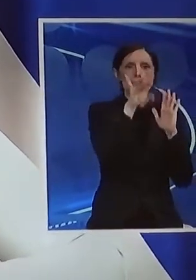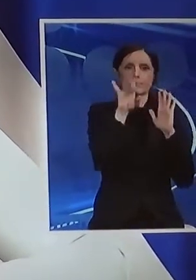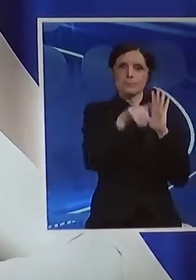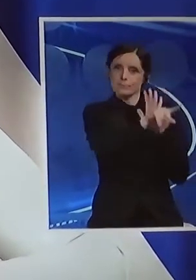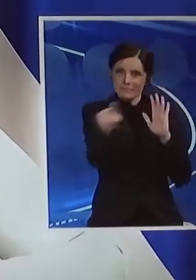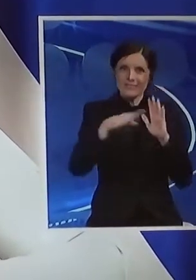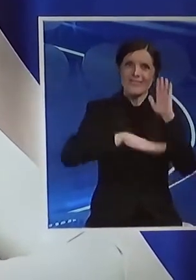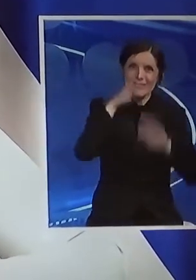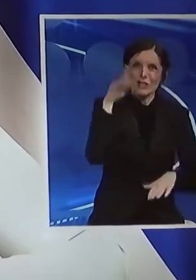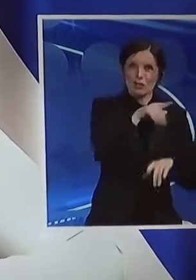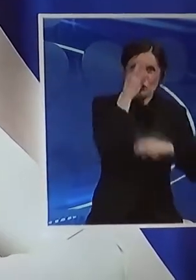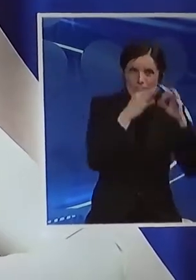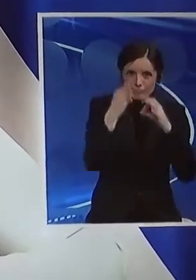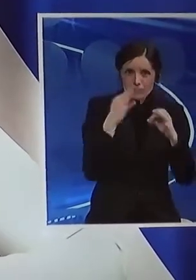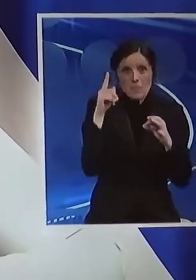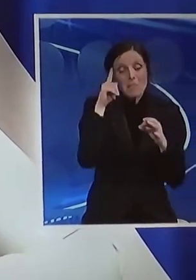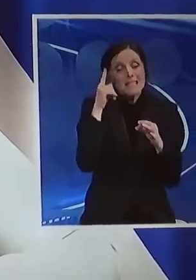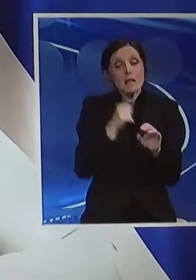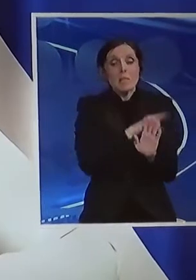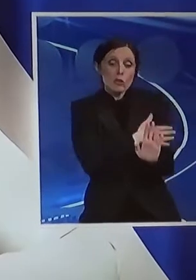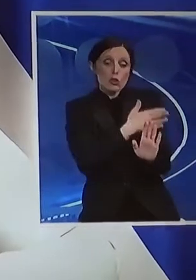radimo, možemo da kažemo, i dobar posao.